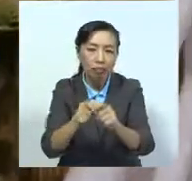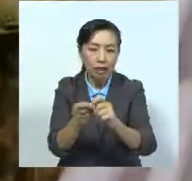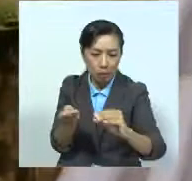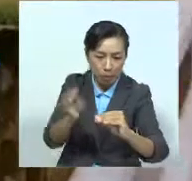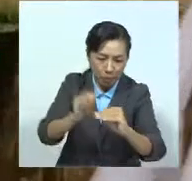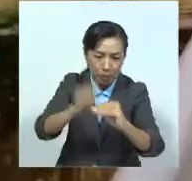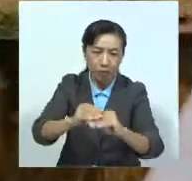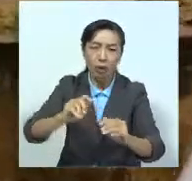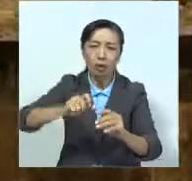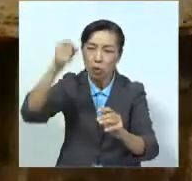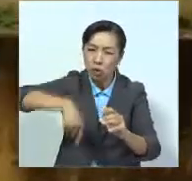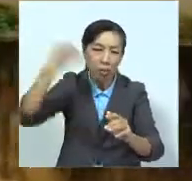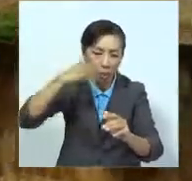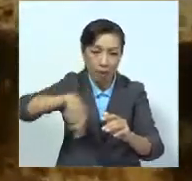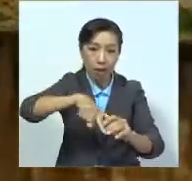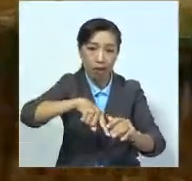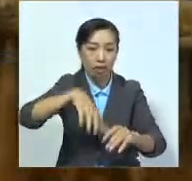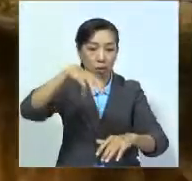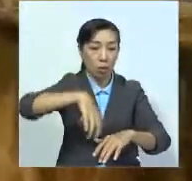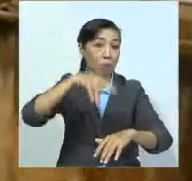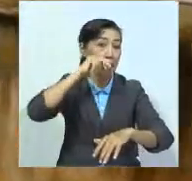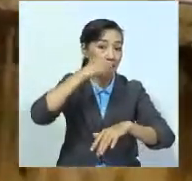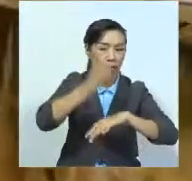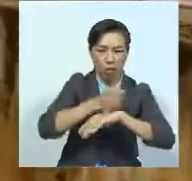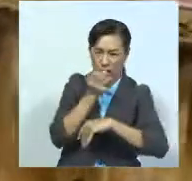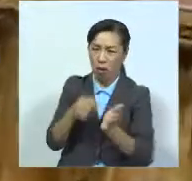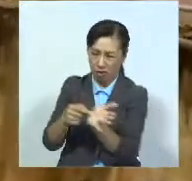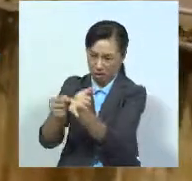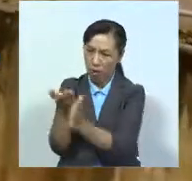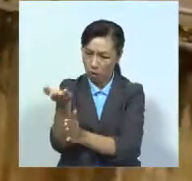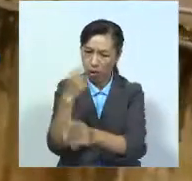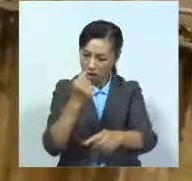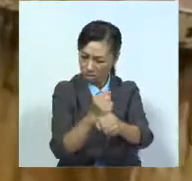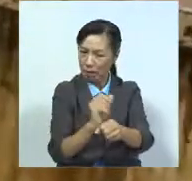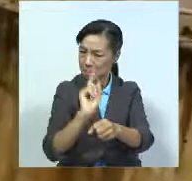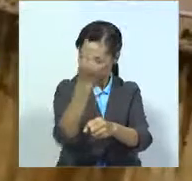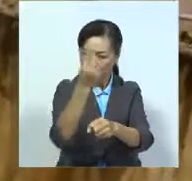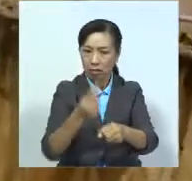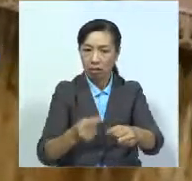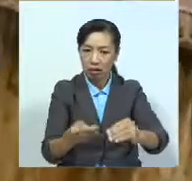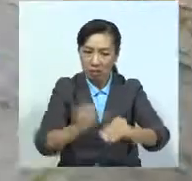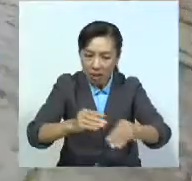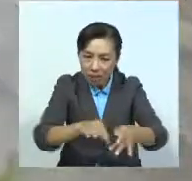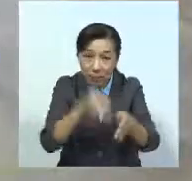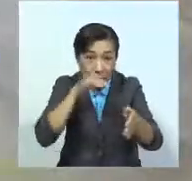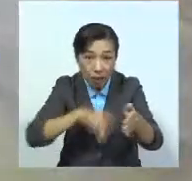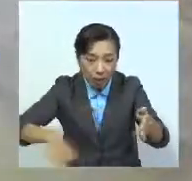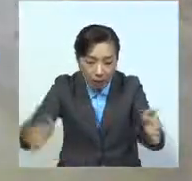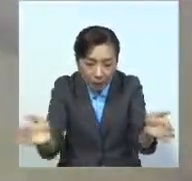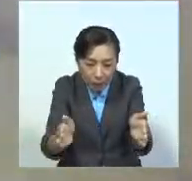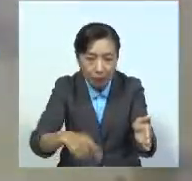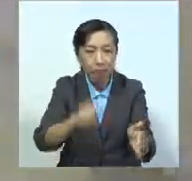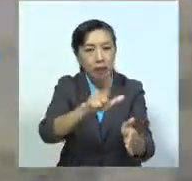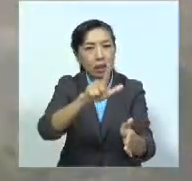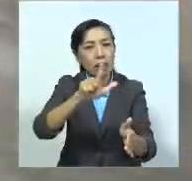ดีกรมทรัพยากรน้ำเสนอให้สร้างอ่างเก็บน้ำใหม่แล้วก็ขยายความจุให้เพิ่มมากขึ้นจากเดิมเนี่ยเก็บได้1